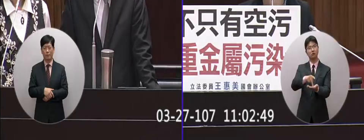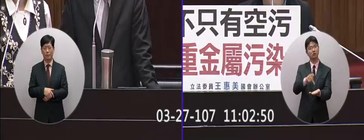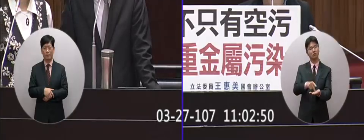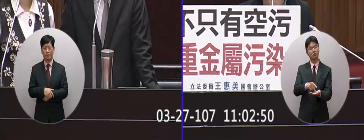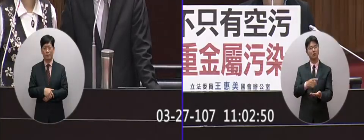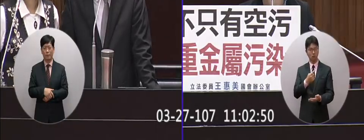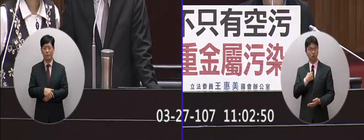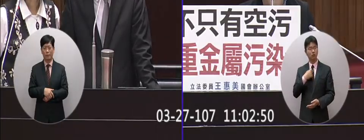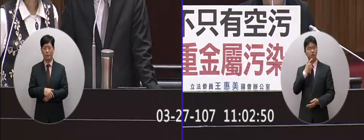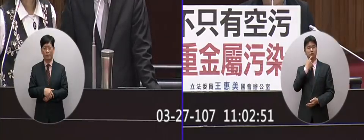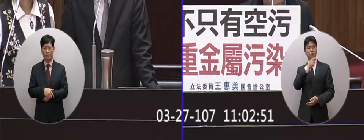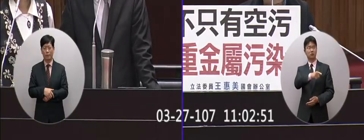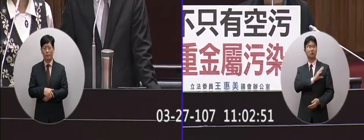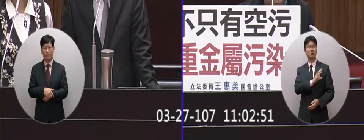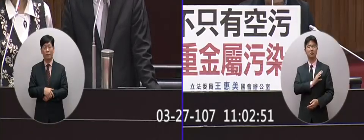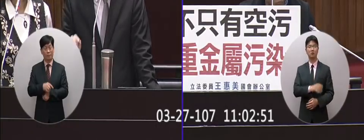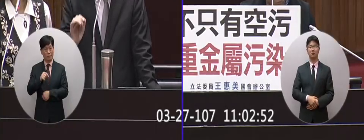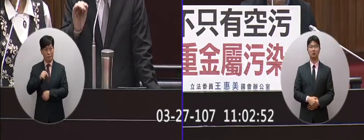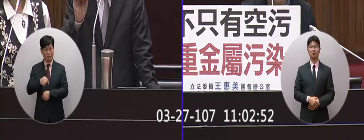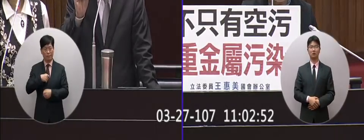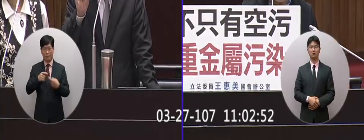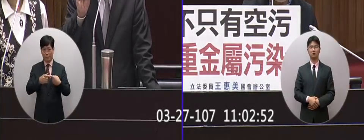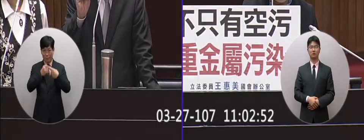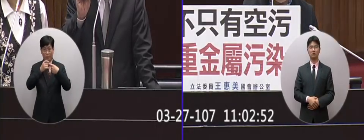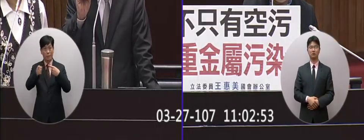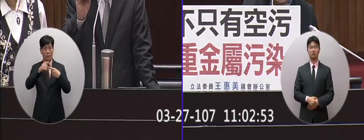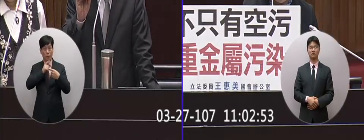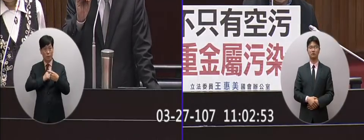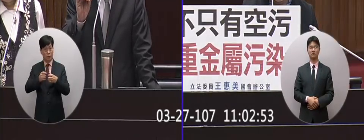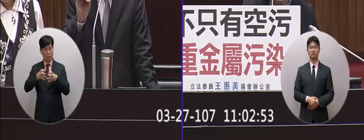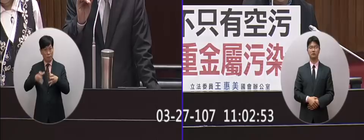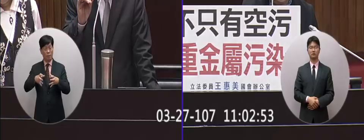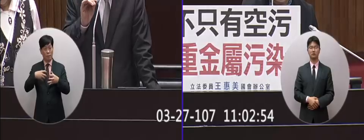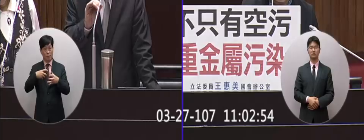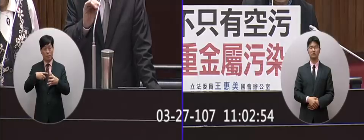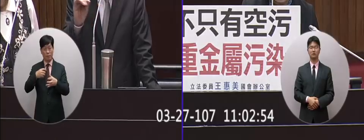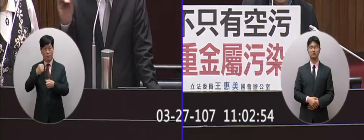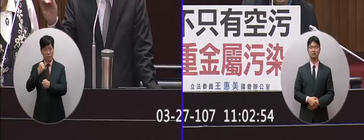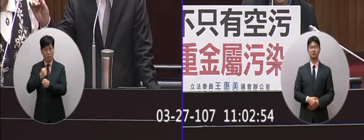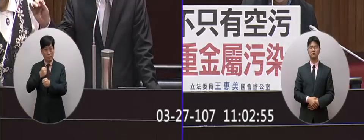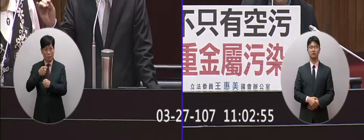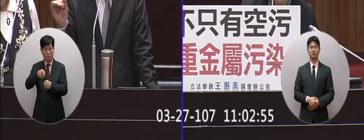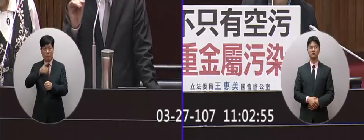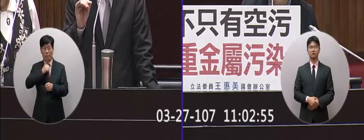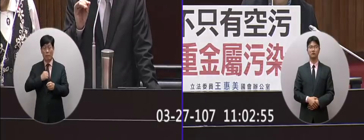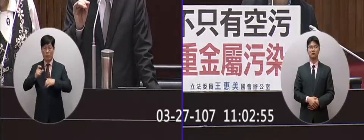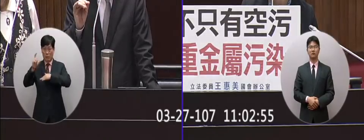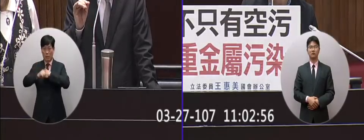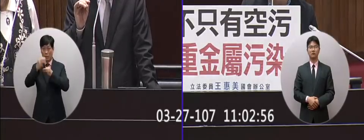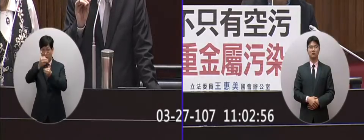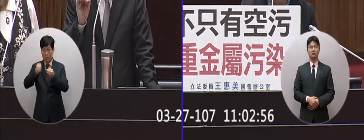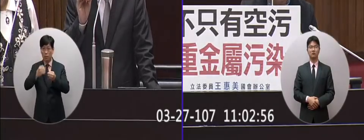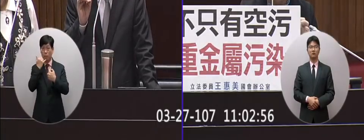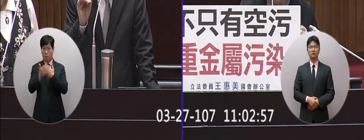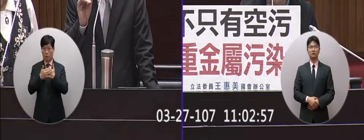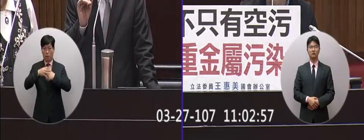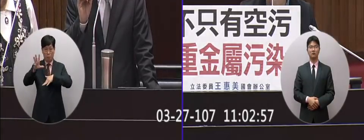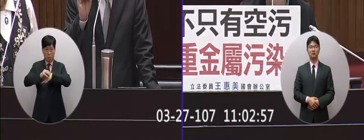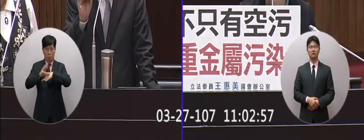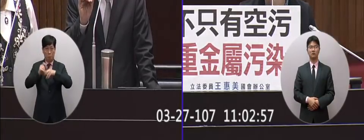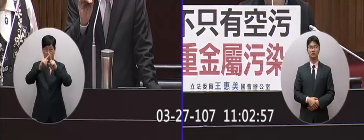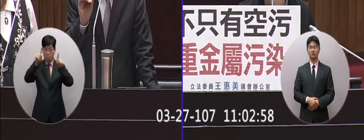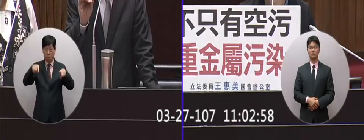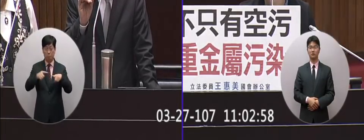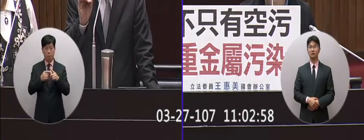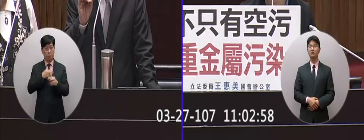合理的怀疑啊。 这个哈，第一个它生产的矽晶，其实也让台湾的太阳能产业更加完整。那第二个呢？